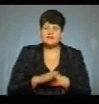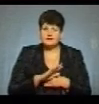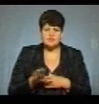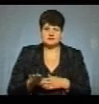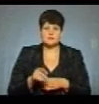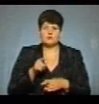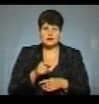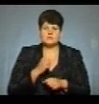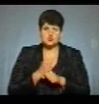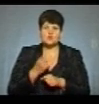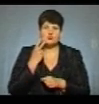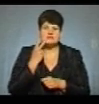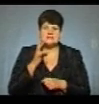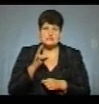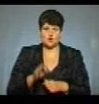працюють постійно.